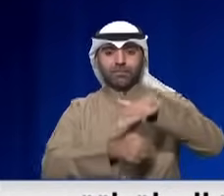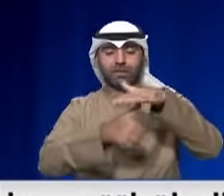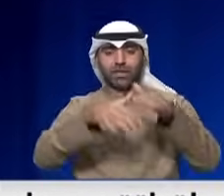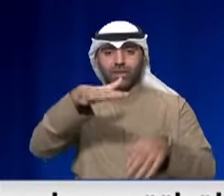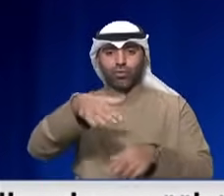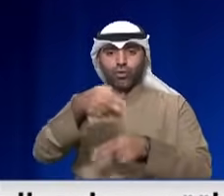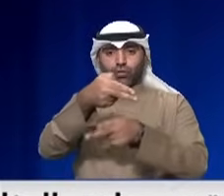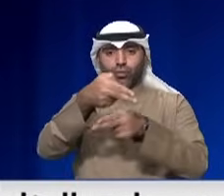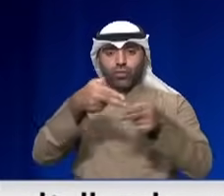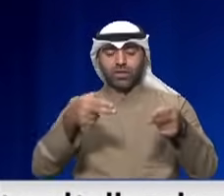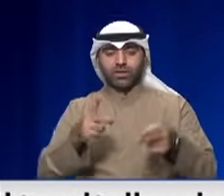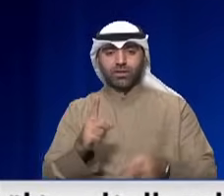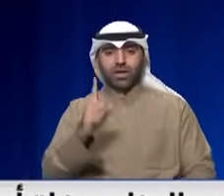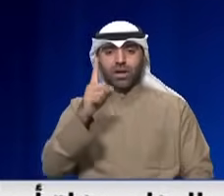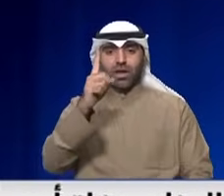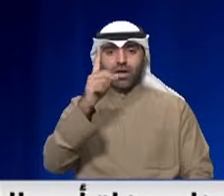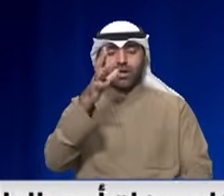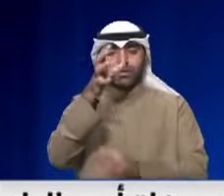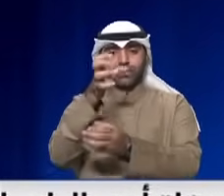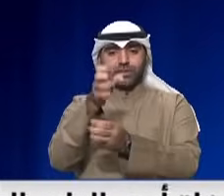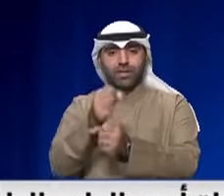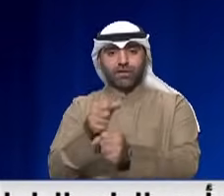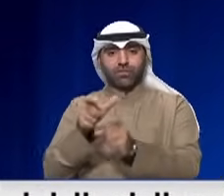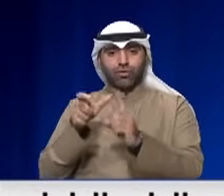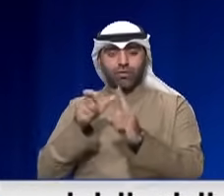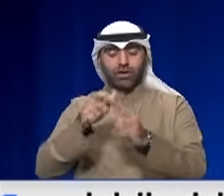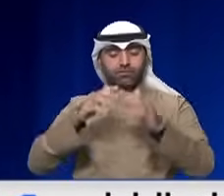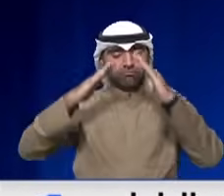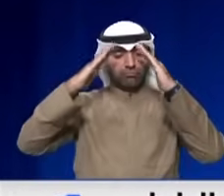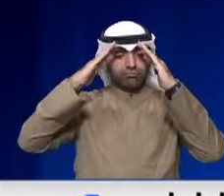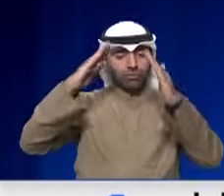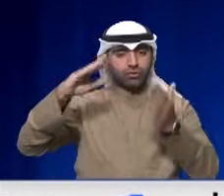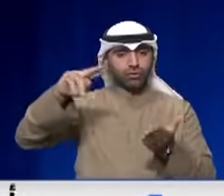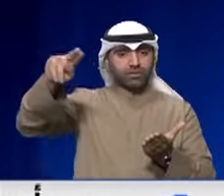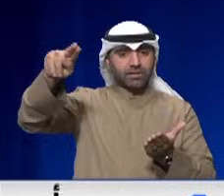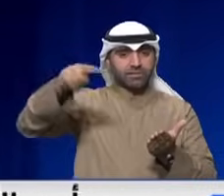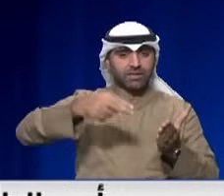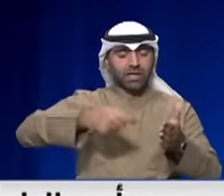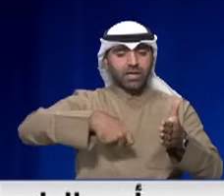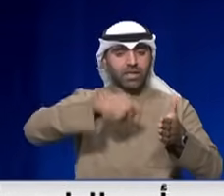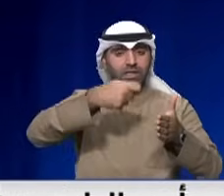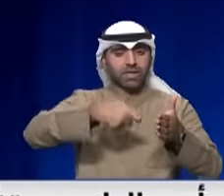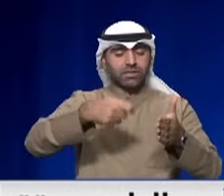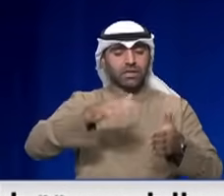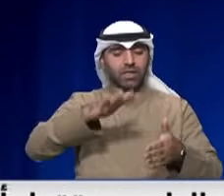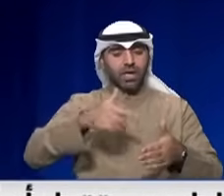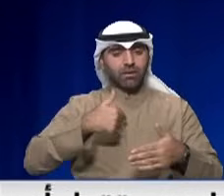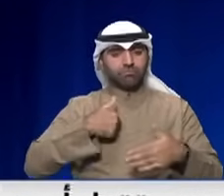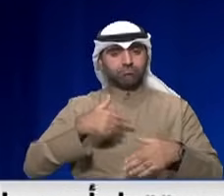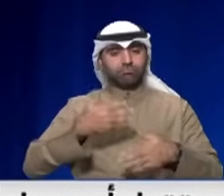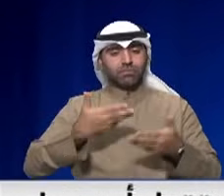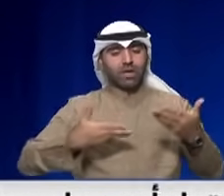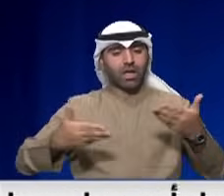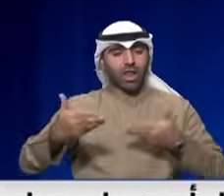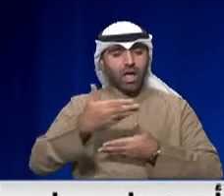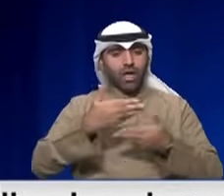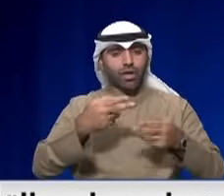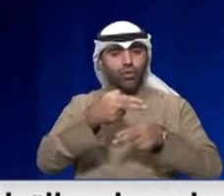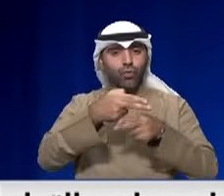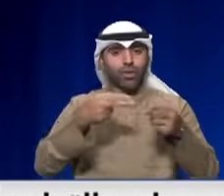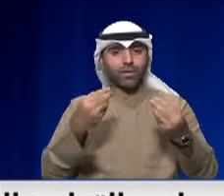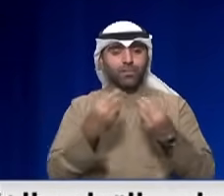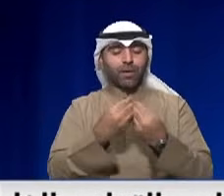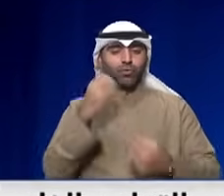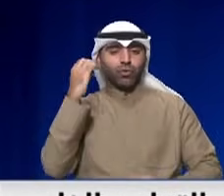الشيخ مشعل الاحمد الجابر الصباح حفظه الله ورعاه ببرق جوابيه لسموه ضمنها بالغ شكره